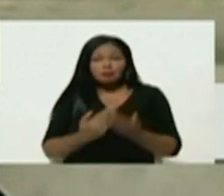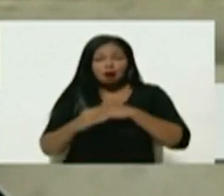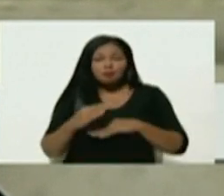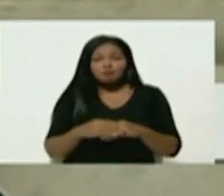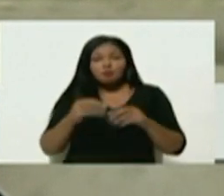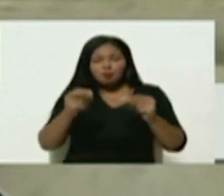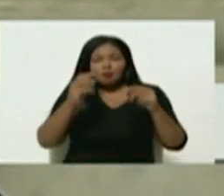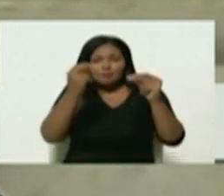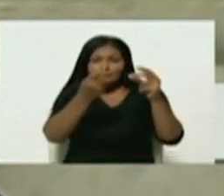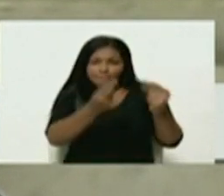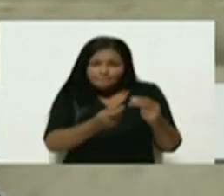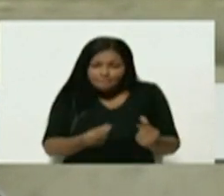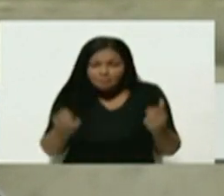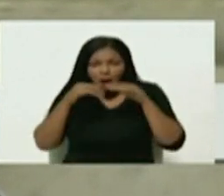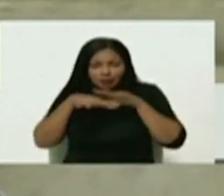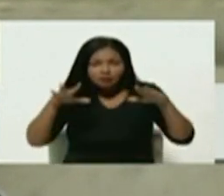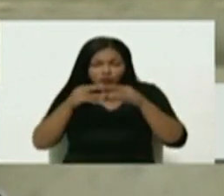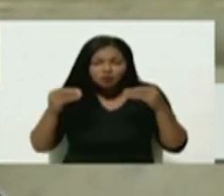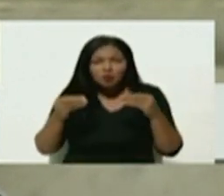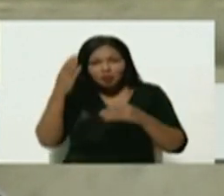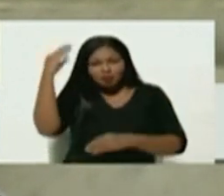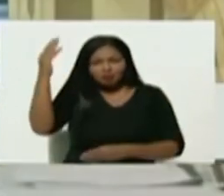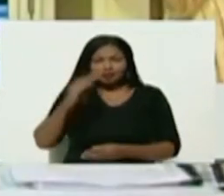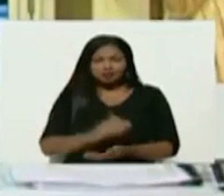и Господа нашего Иисуса Христа».